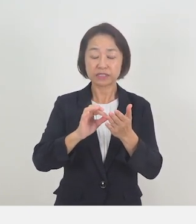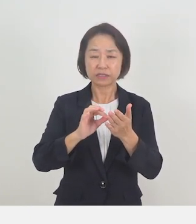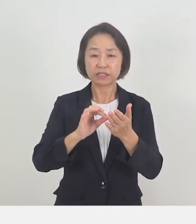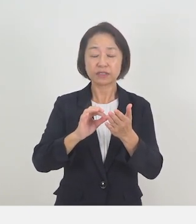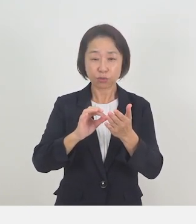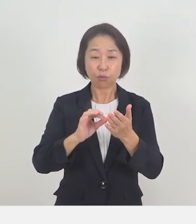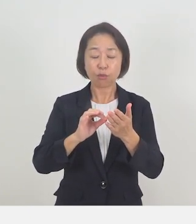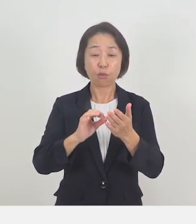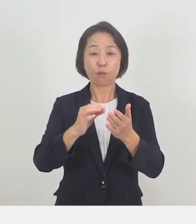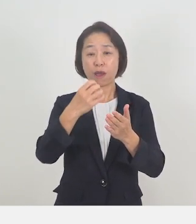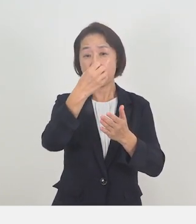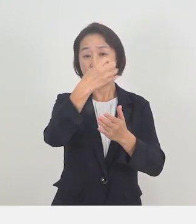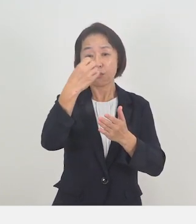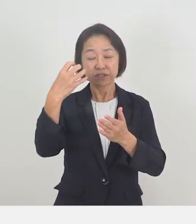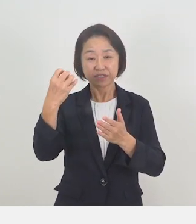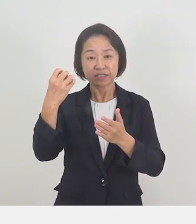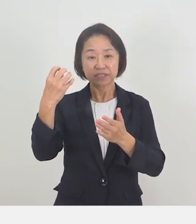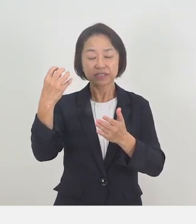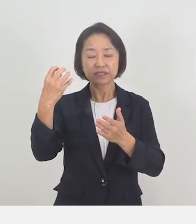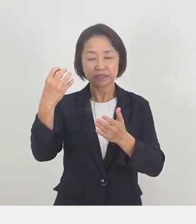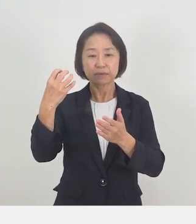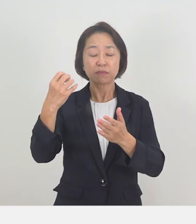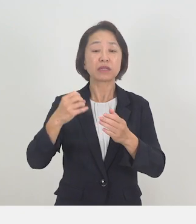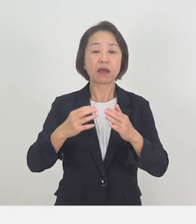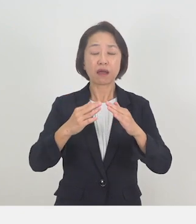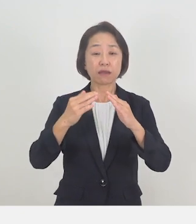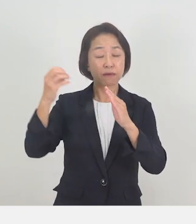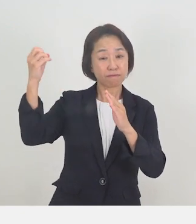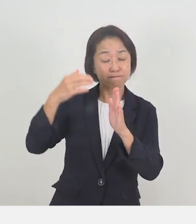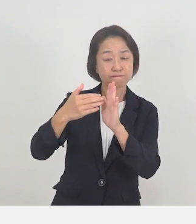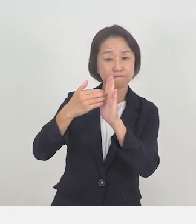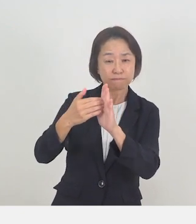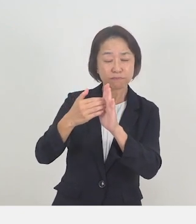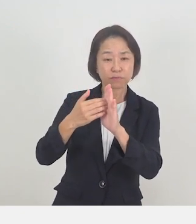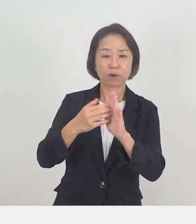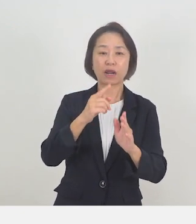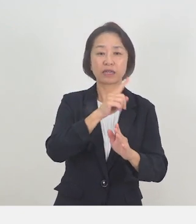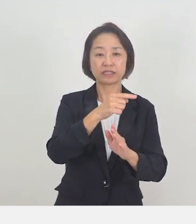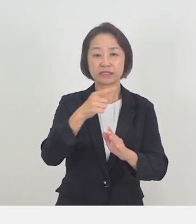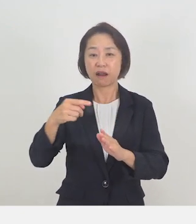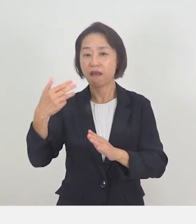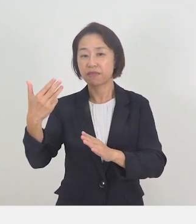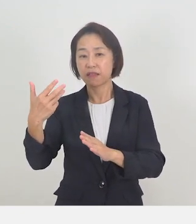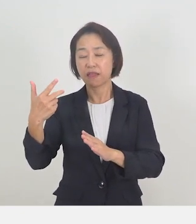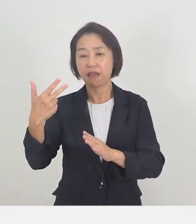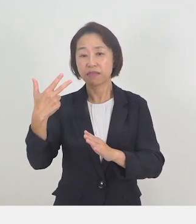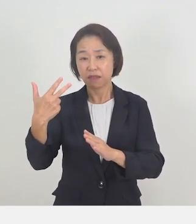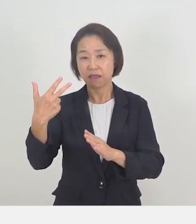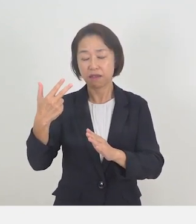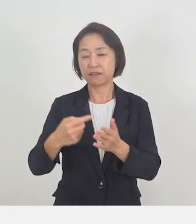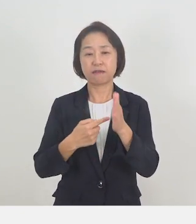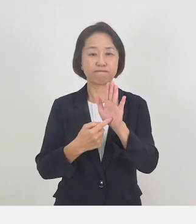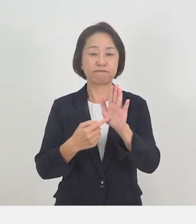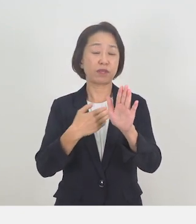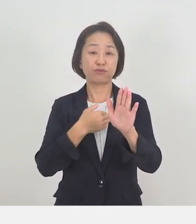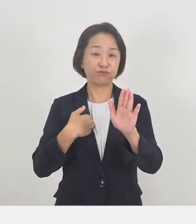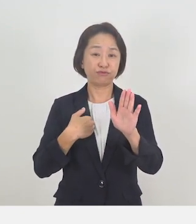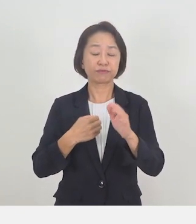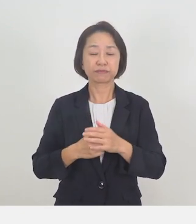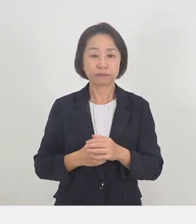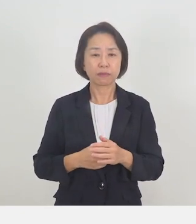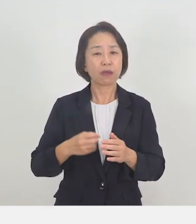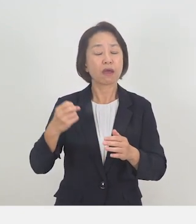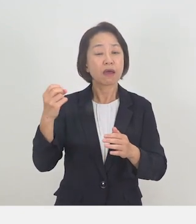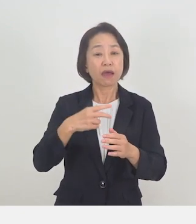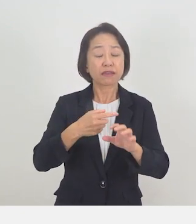腰のマークの多さで断熱性能の良足を1から7までの数字で表すことになっていますさらにはサイエネ